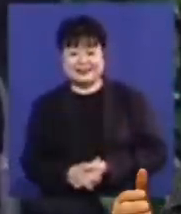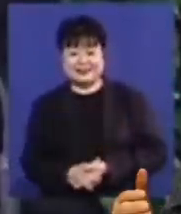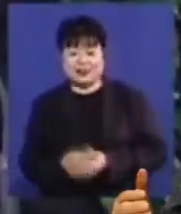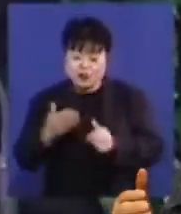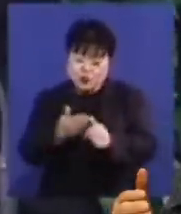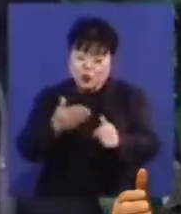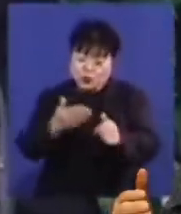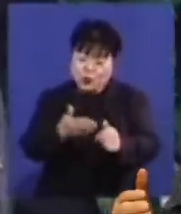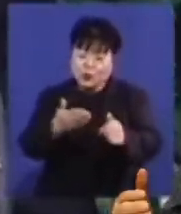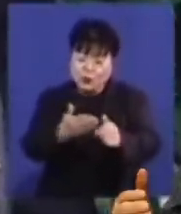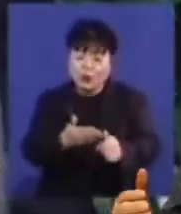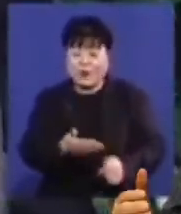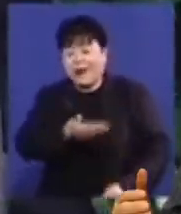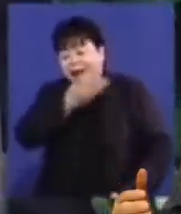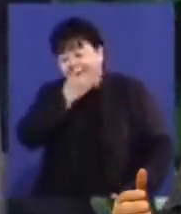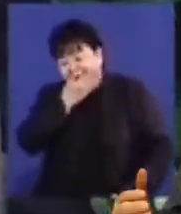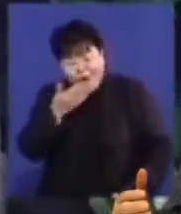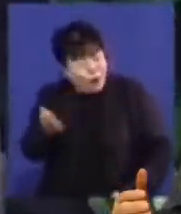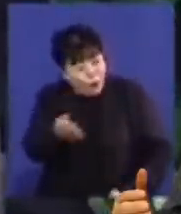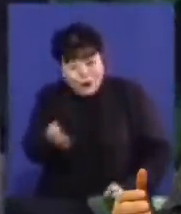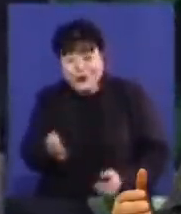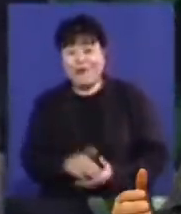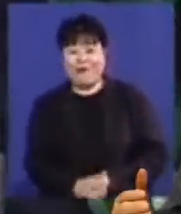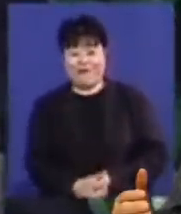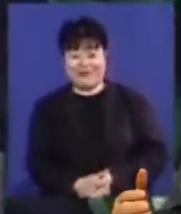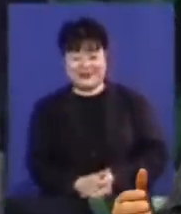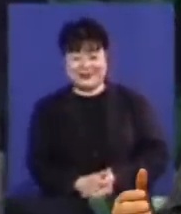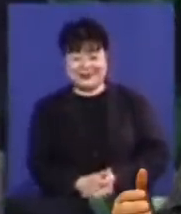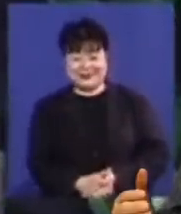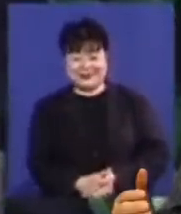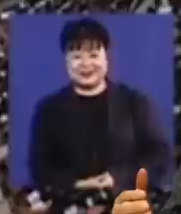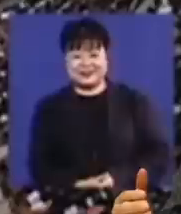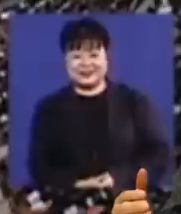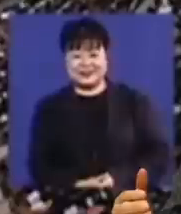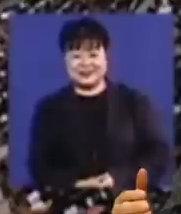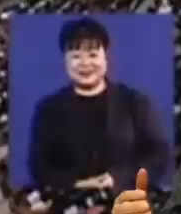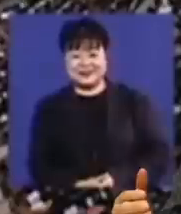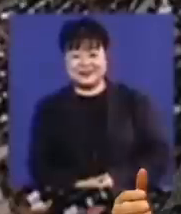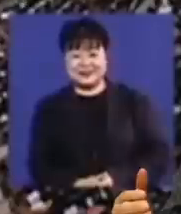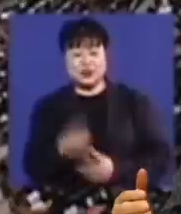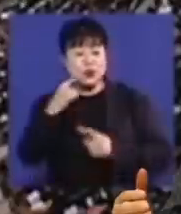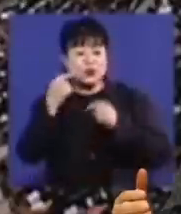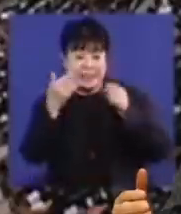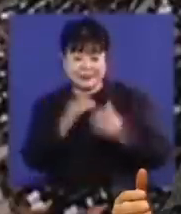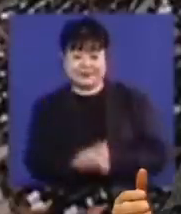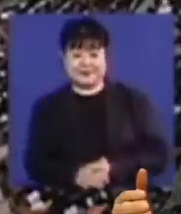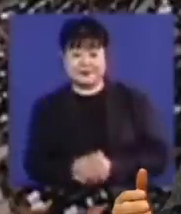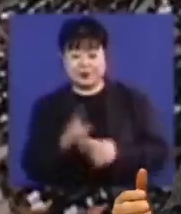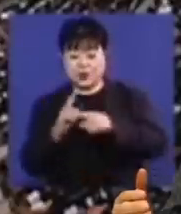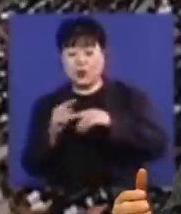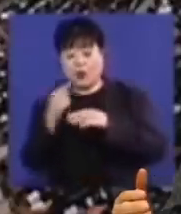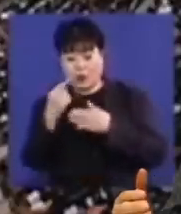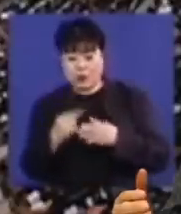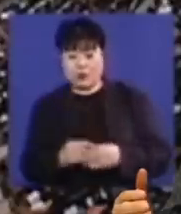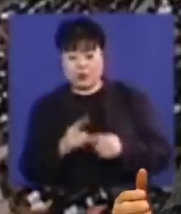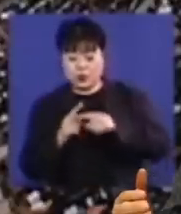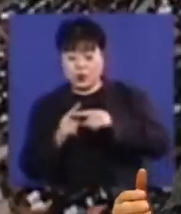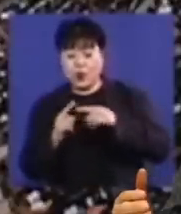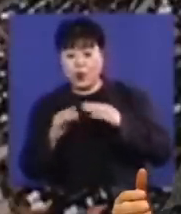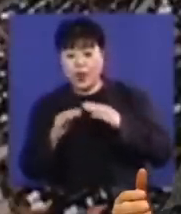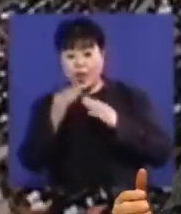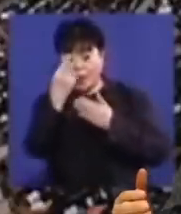주어도 주어도 아깝지 않게 생각한다 말입니다. 저는 우리 교회 나오면